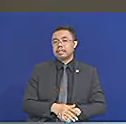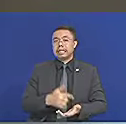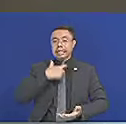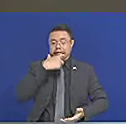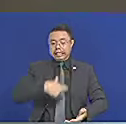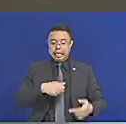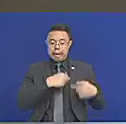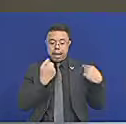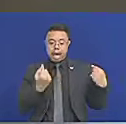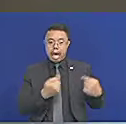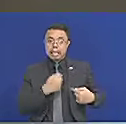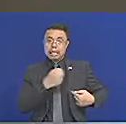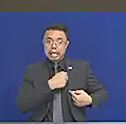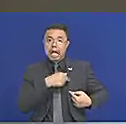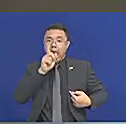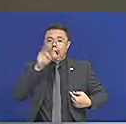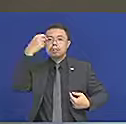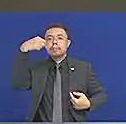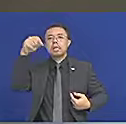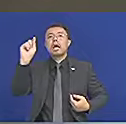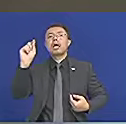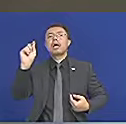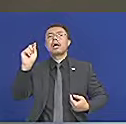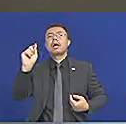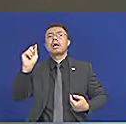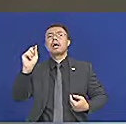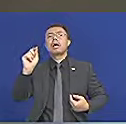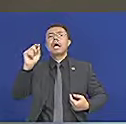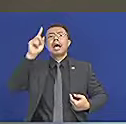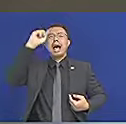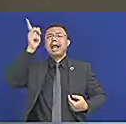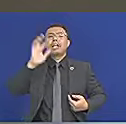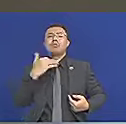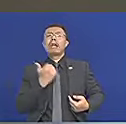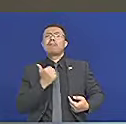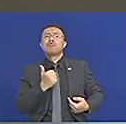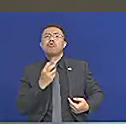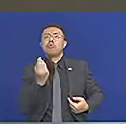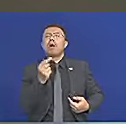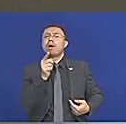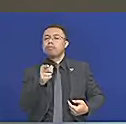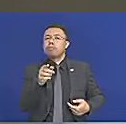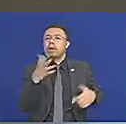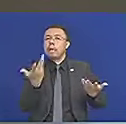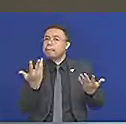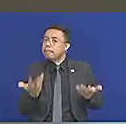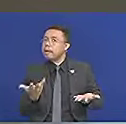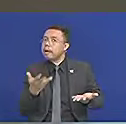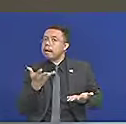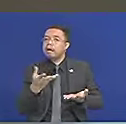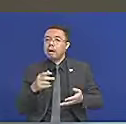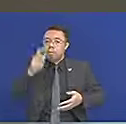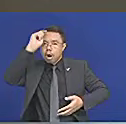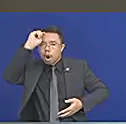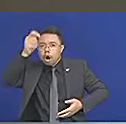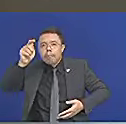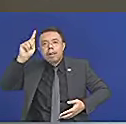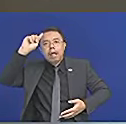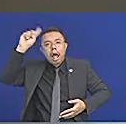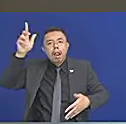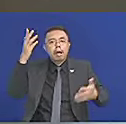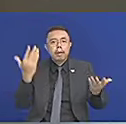Sikap hatimu harus benar. Allah itu gak butuh uangmu. Tapi bagaimana kau menghargai